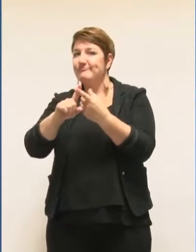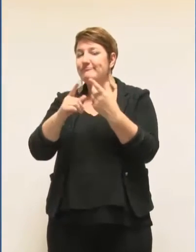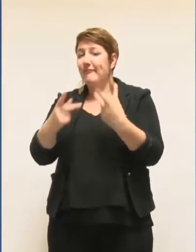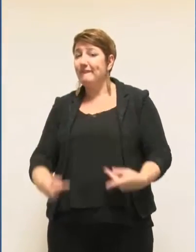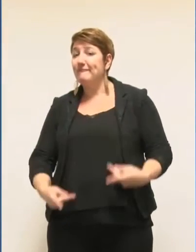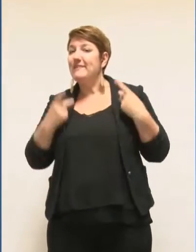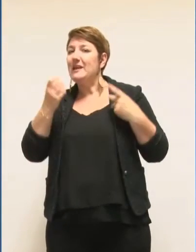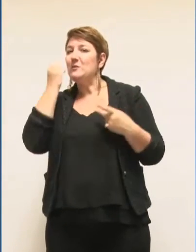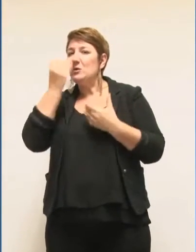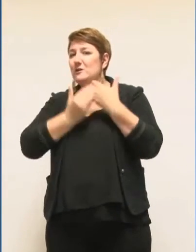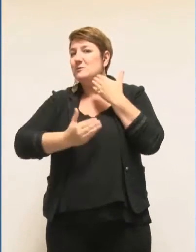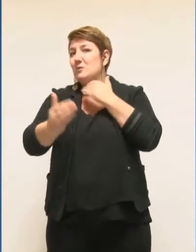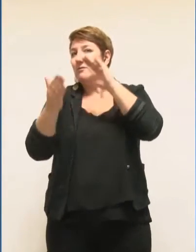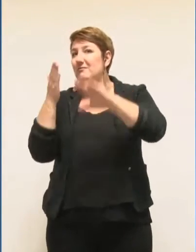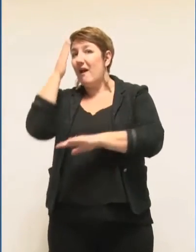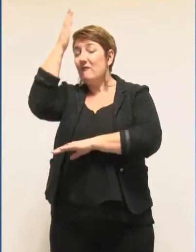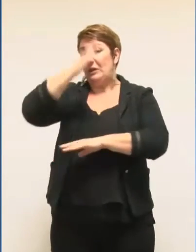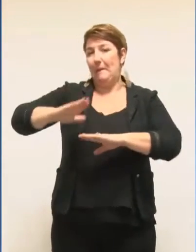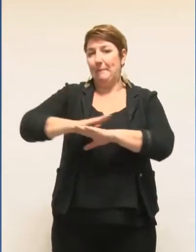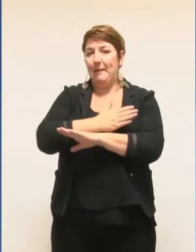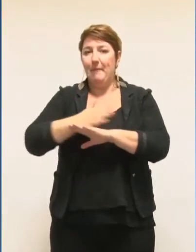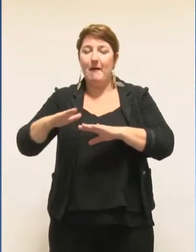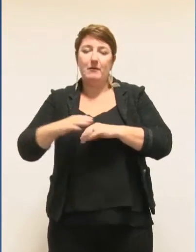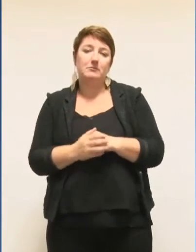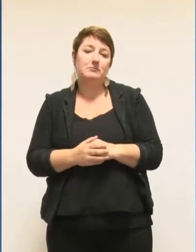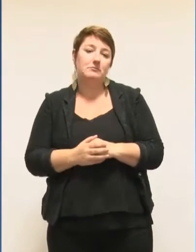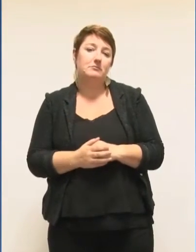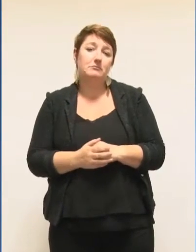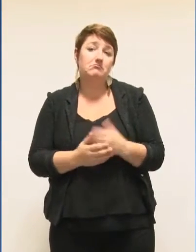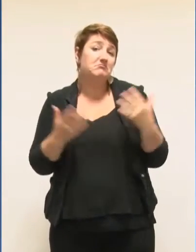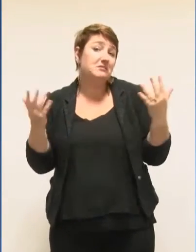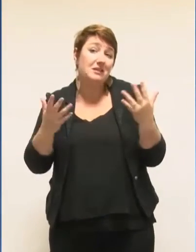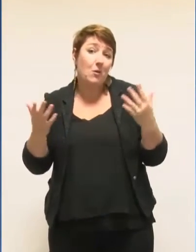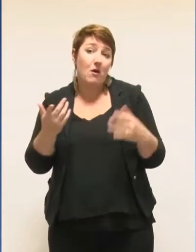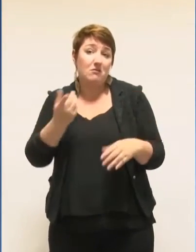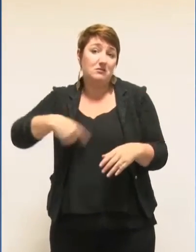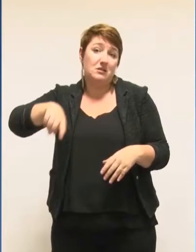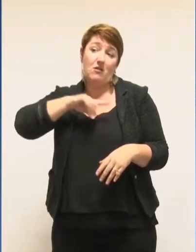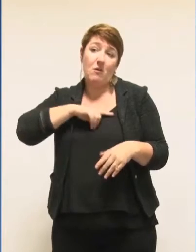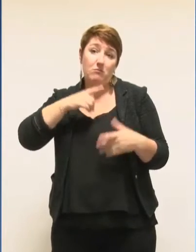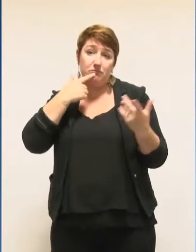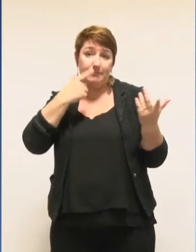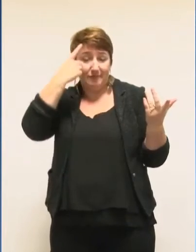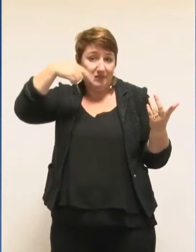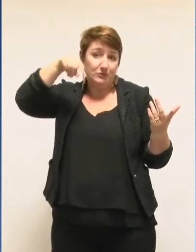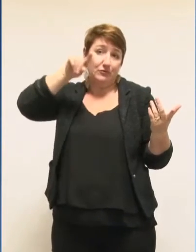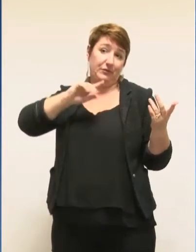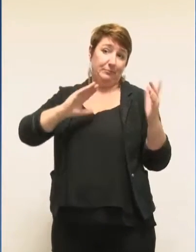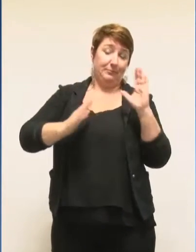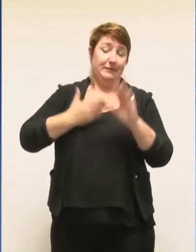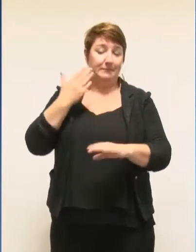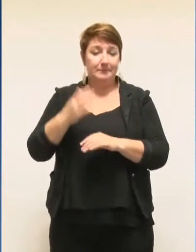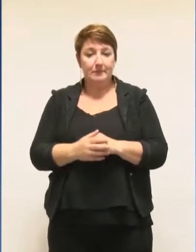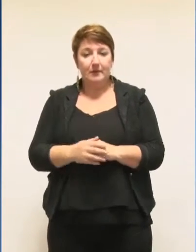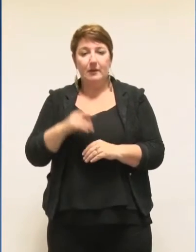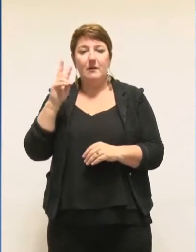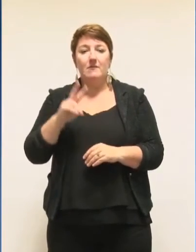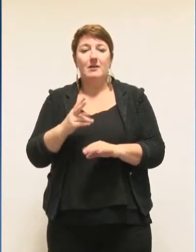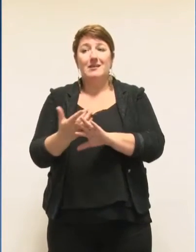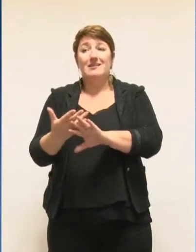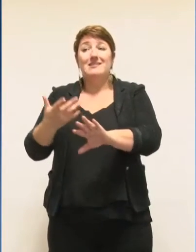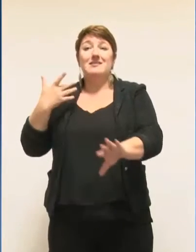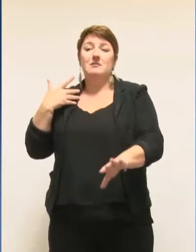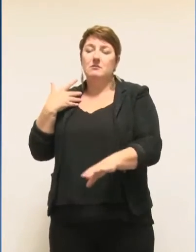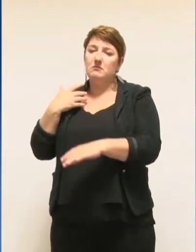sorte, nos partis pris. Les contraintes budgétaires fortes qui pèsent sur les finances publiques et qui sont les nôtres depuis plusieurs années,